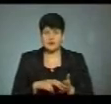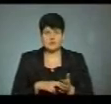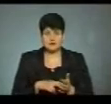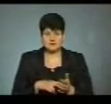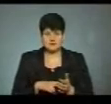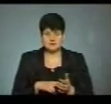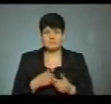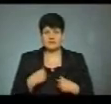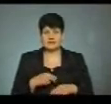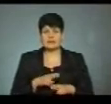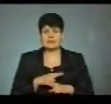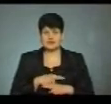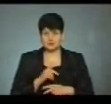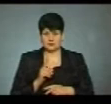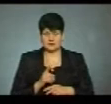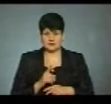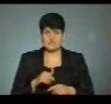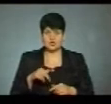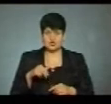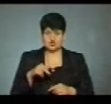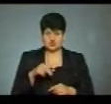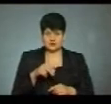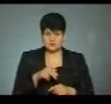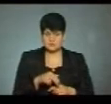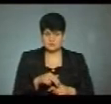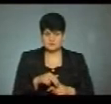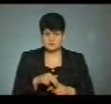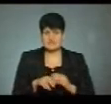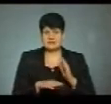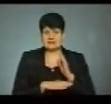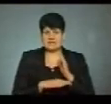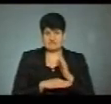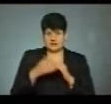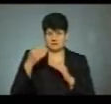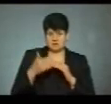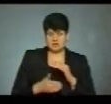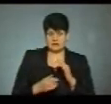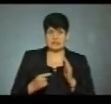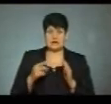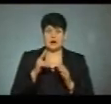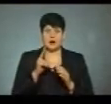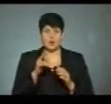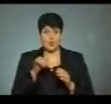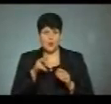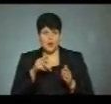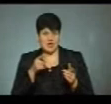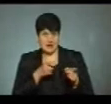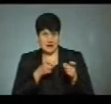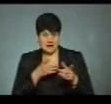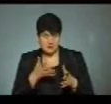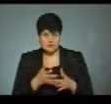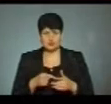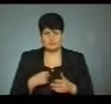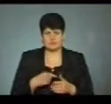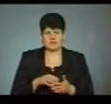Ми гинули і йшли, як то кажуть, з дерев'яними щитами на кулі, для того, щоб наші громадяни мали відчуття